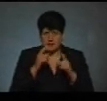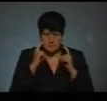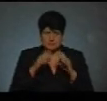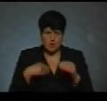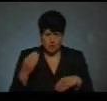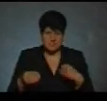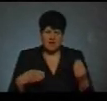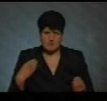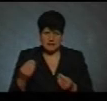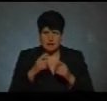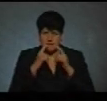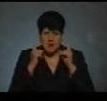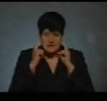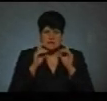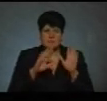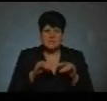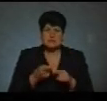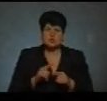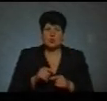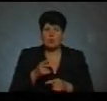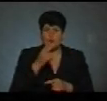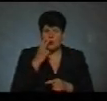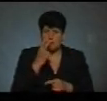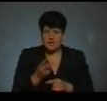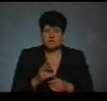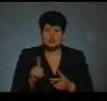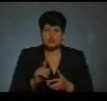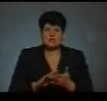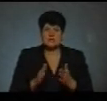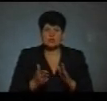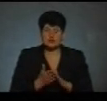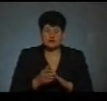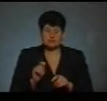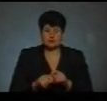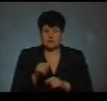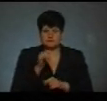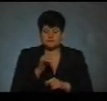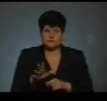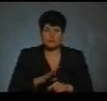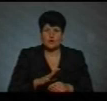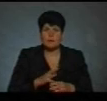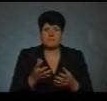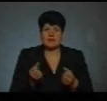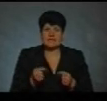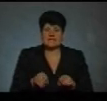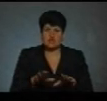роздавали маски. Після цього ж побачили, що ситуація виходить з-під контролю, було прийнято рішення